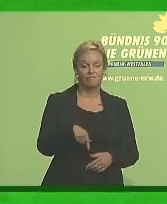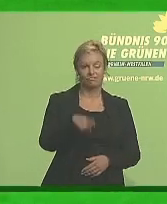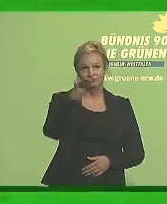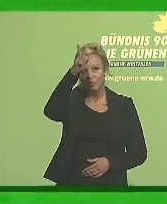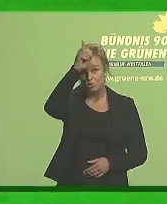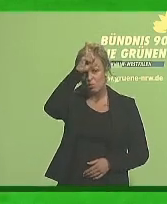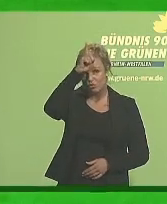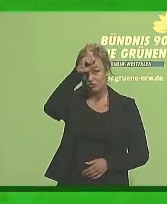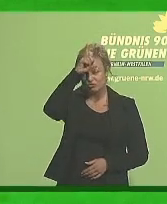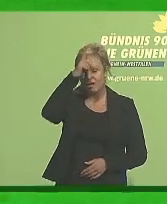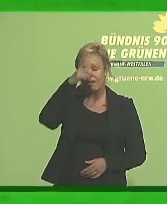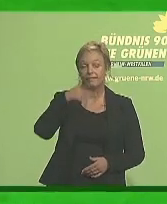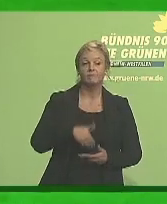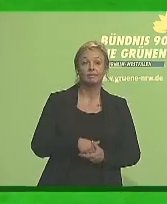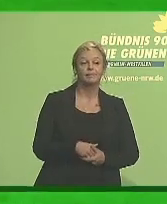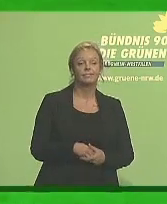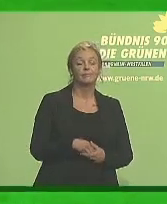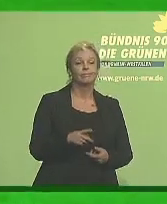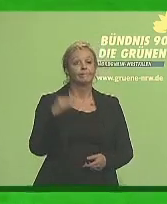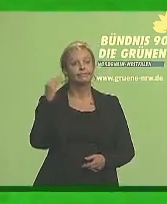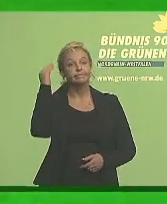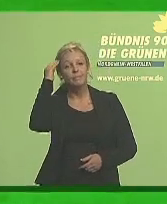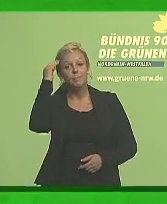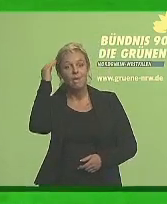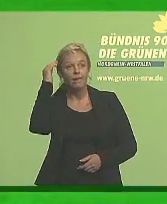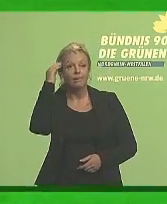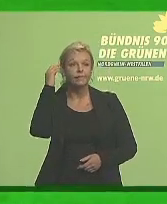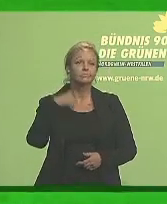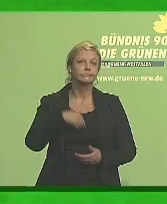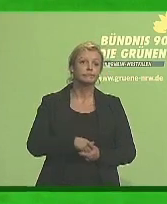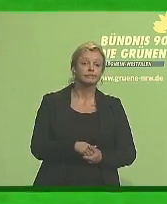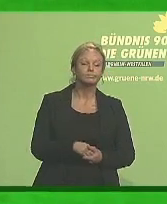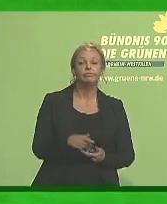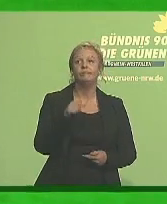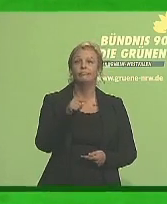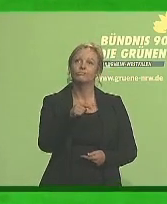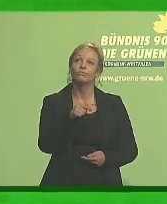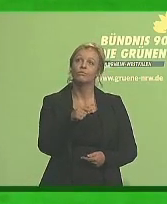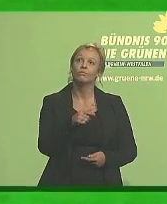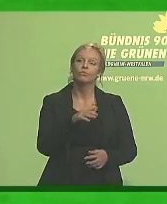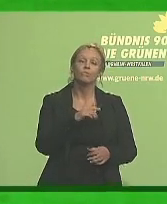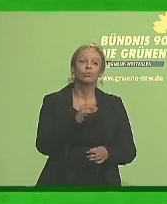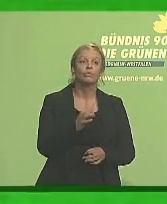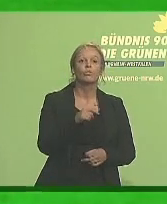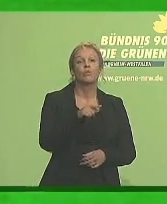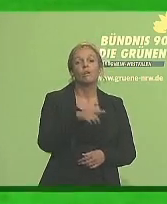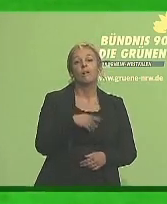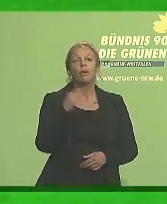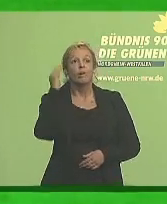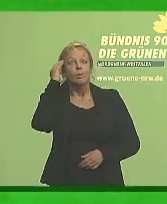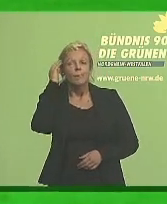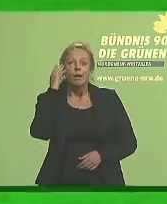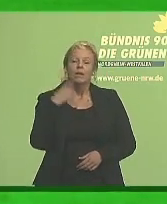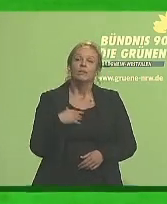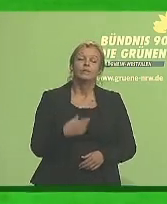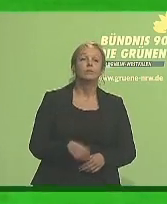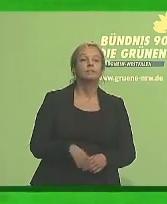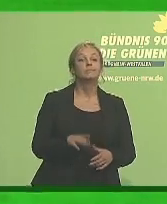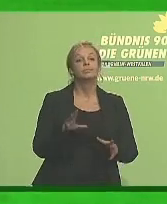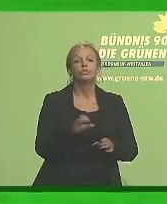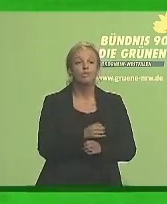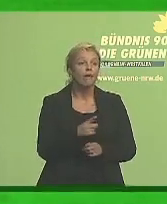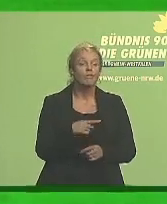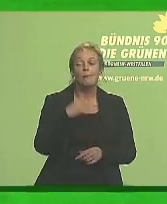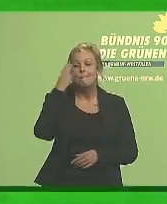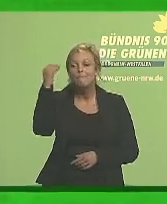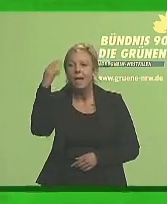Deutschland heißt es immer, Merkel steht dafür, dass es nicht mehr vorangeht mit ihren Männern Röttgen